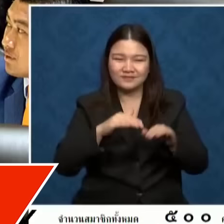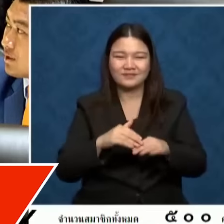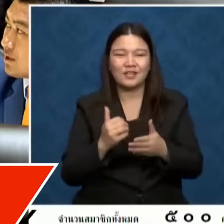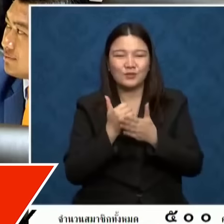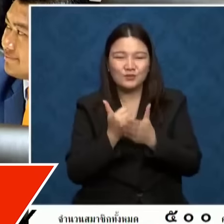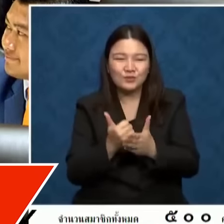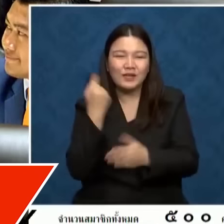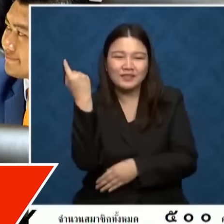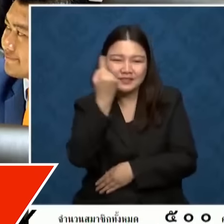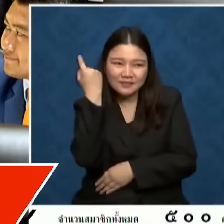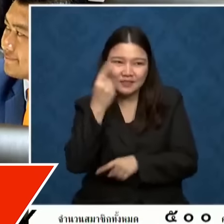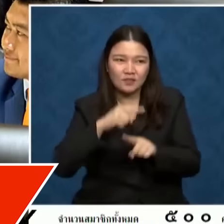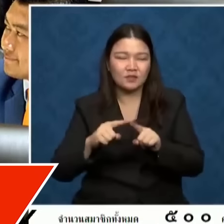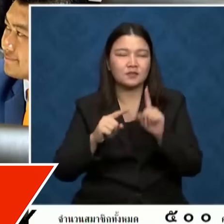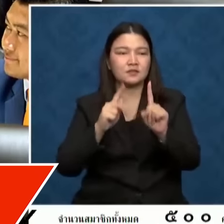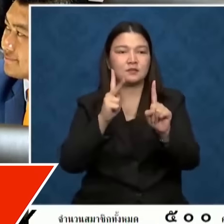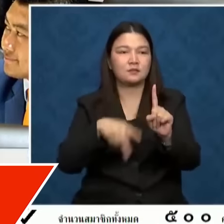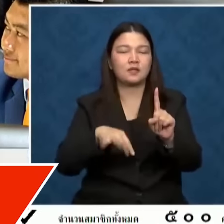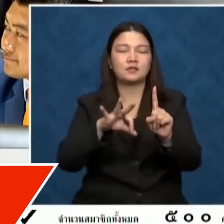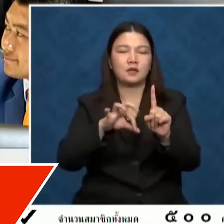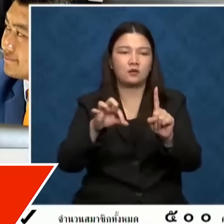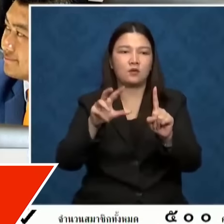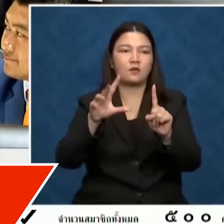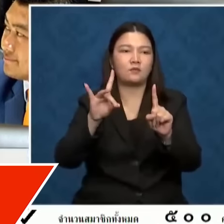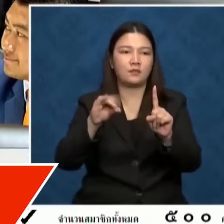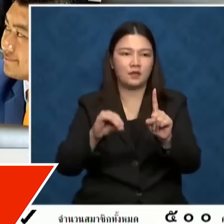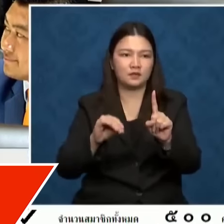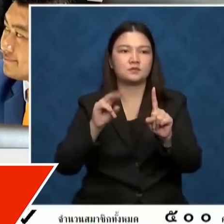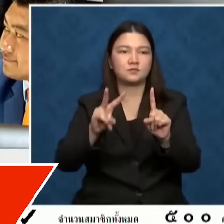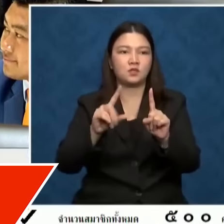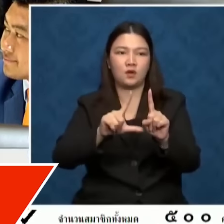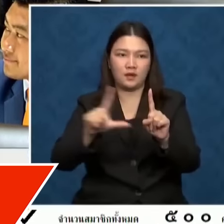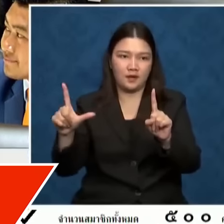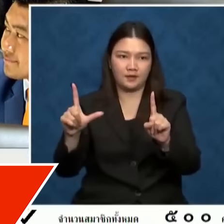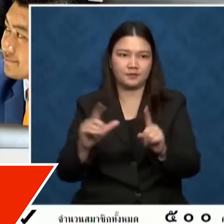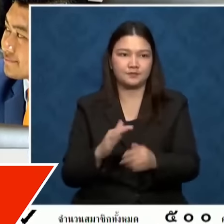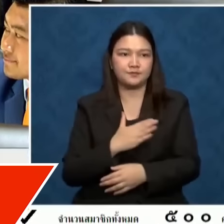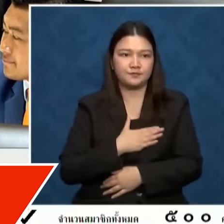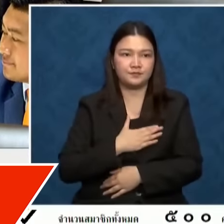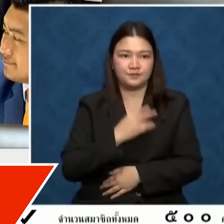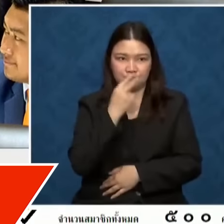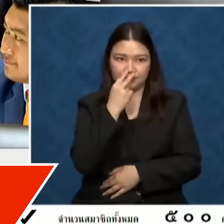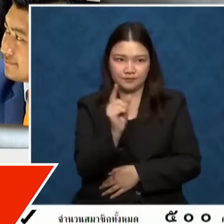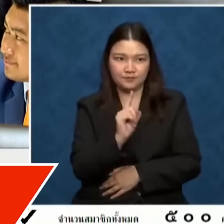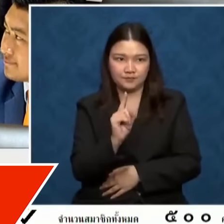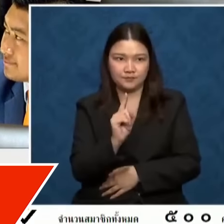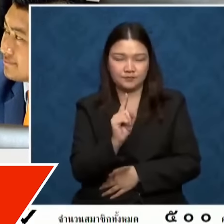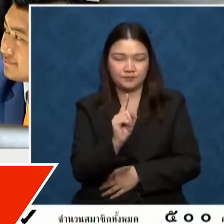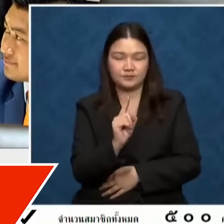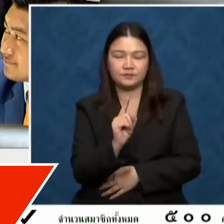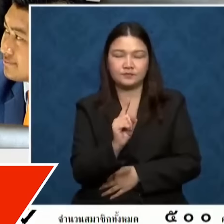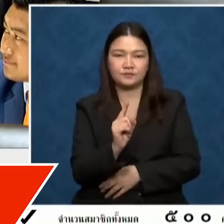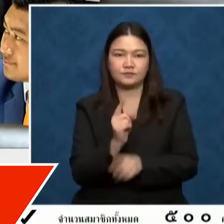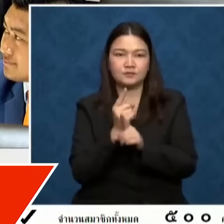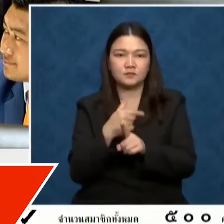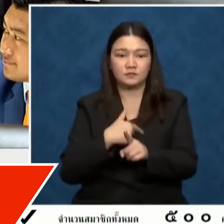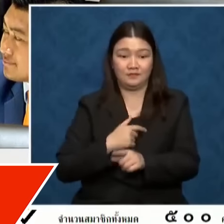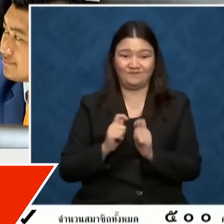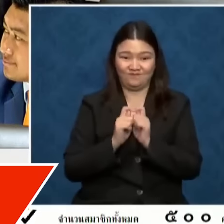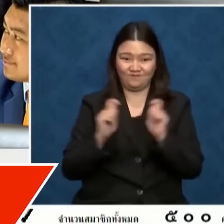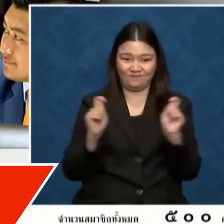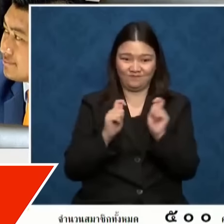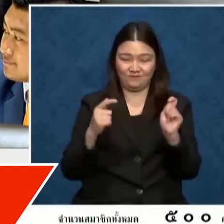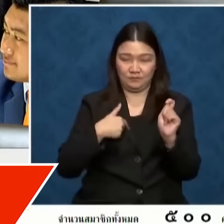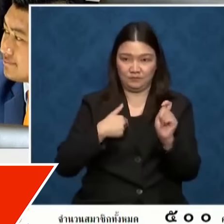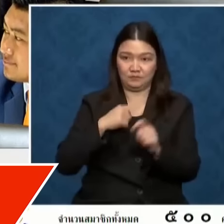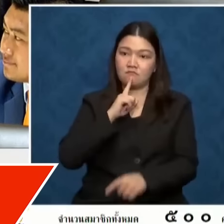ระมาณมาจำนวน1,982 ลานบาทค่ะแทมพระธานคาดิฉัใฐานะอนุกรมาธิการนะคะได้มีการสอ